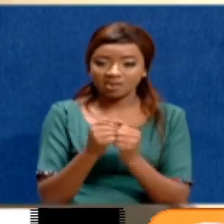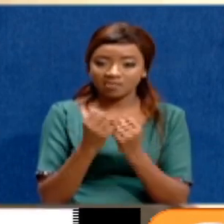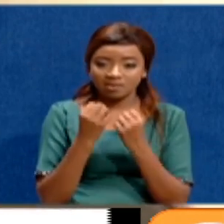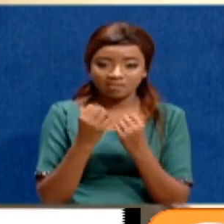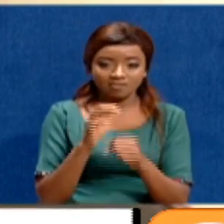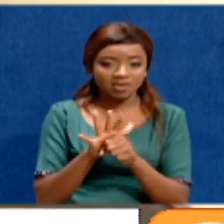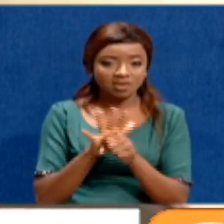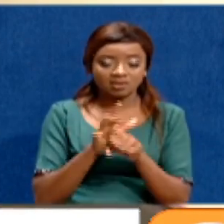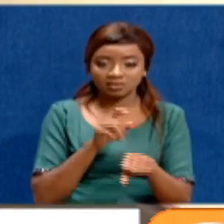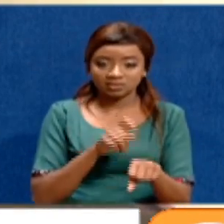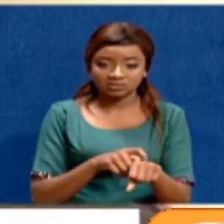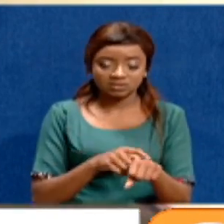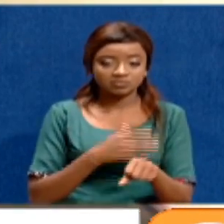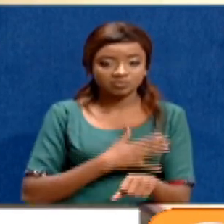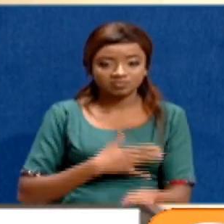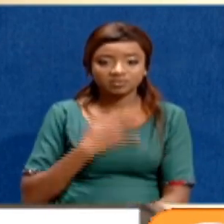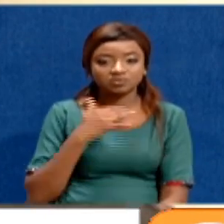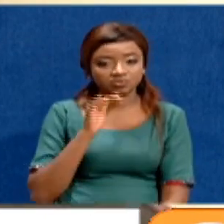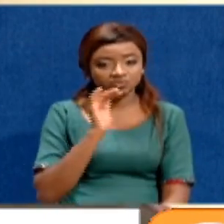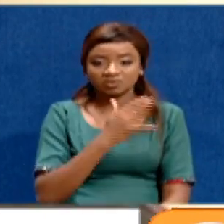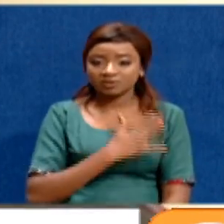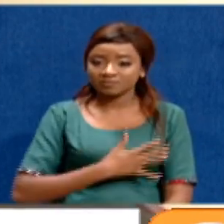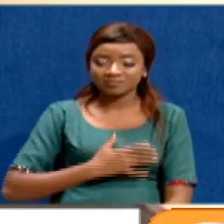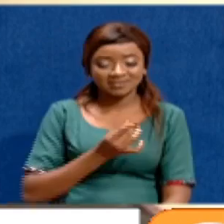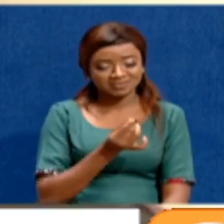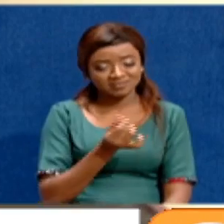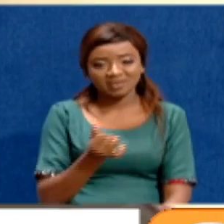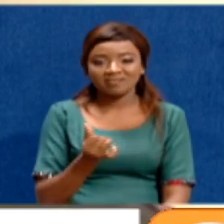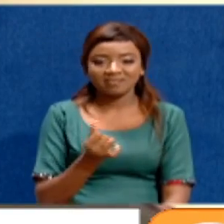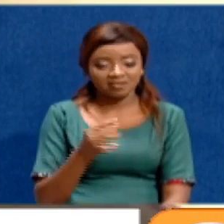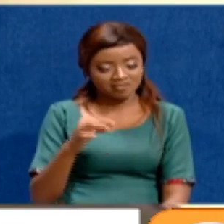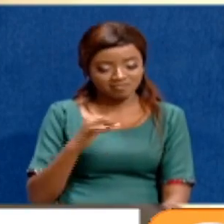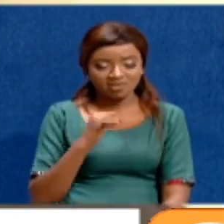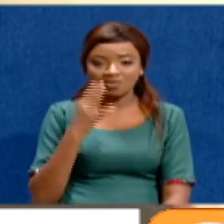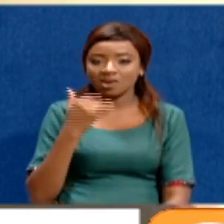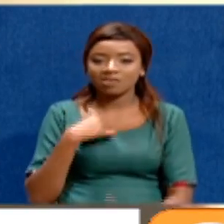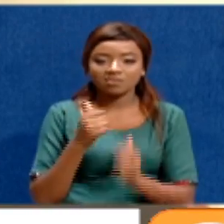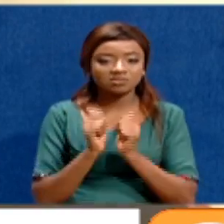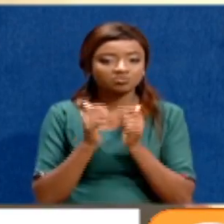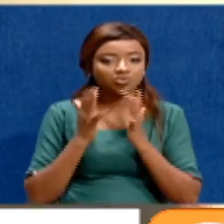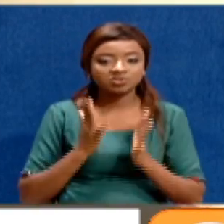ningeiomba nikombeshie tu kwa sababu mimi ni mwanariadha.